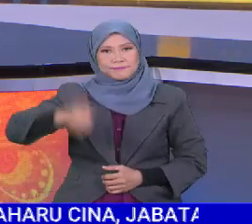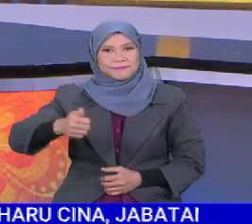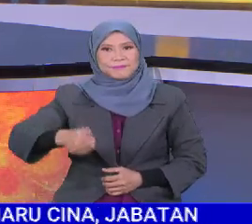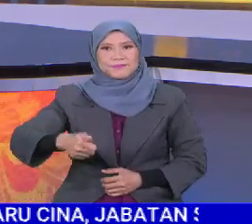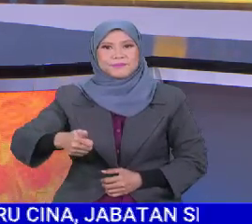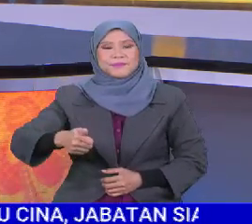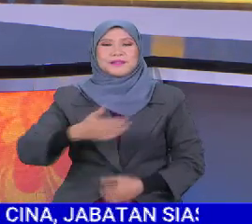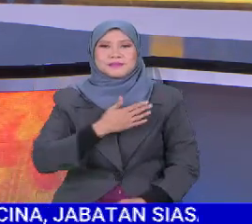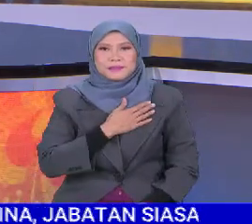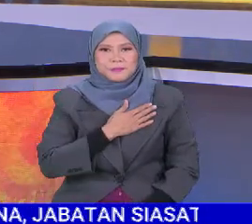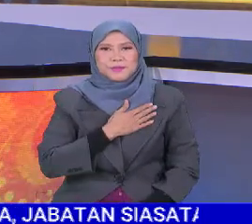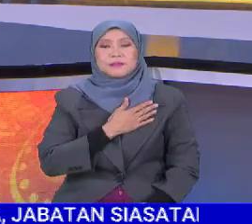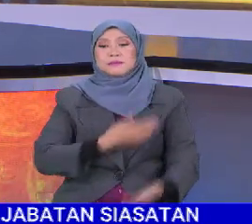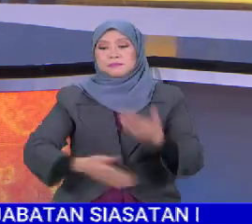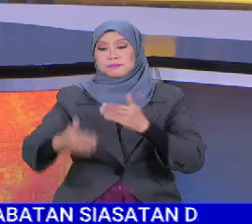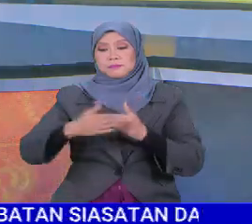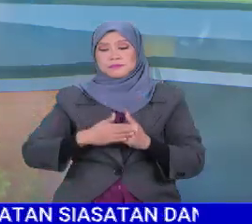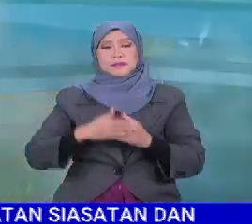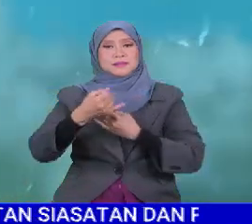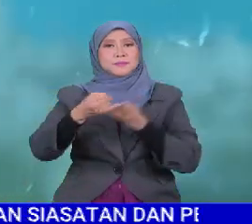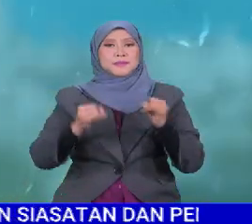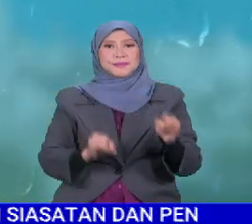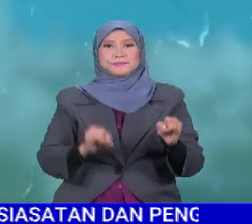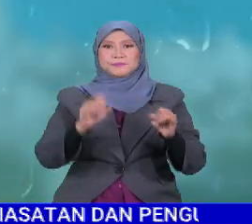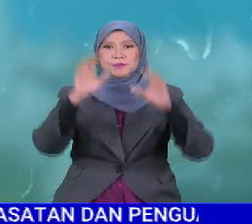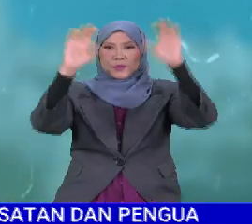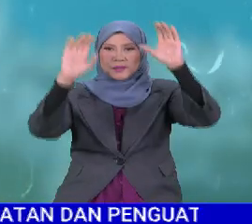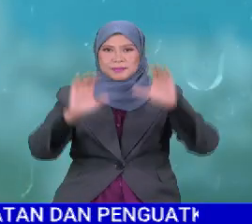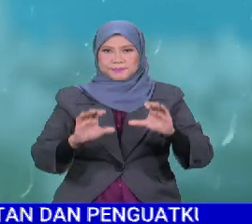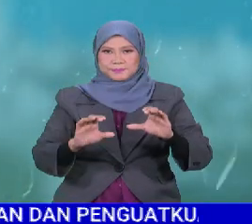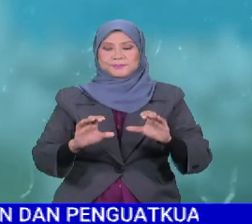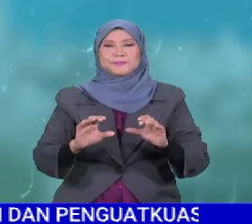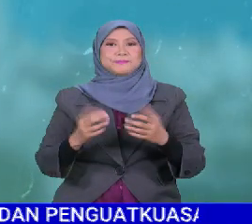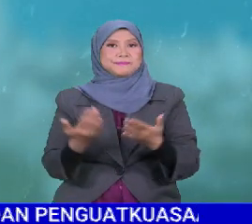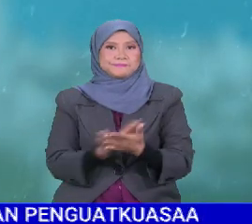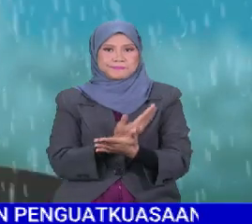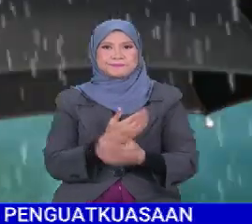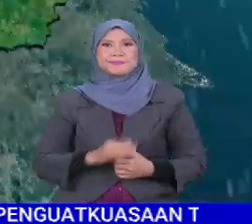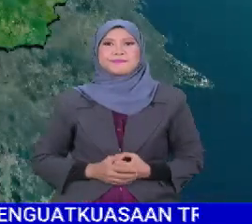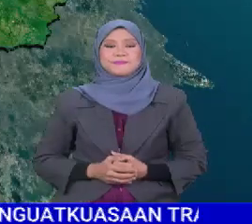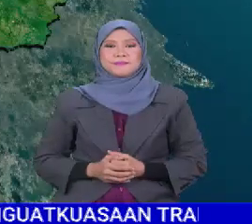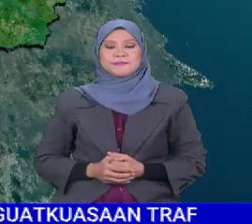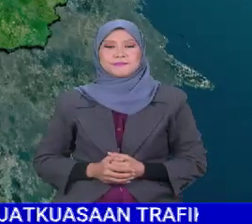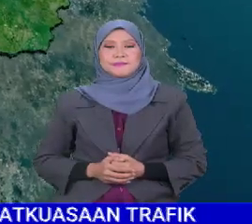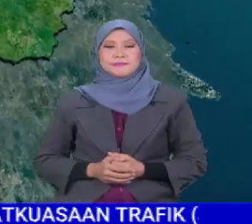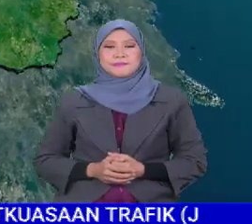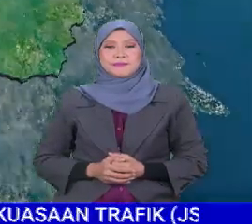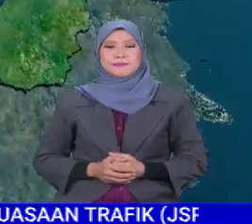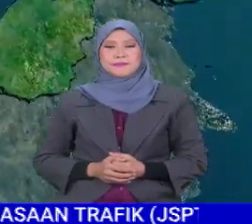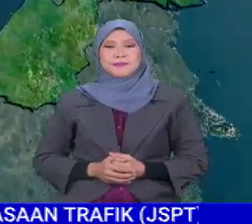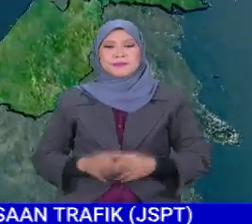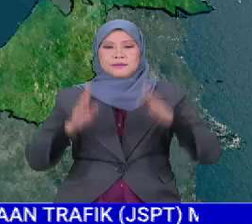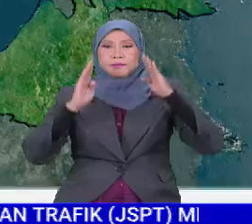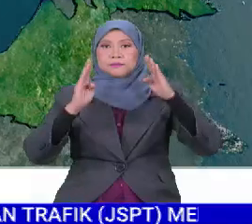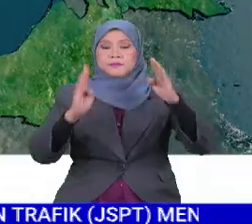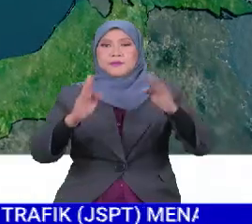Assalamualaikum dan salam sejahtera. Kembali bersama Jabatan Meteorologi Malaysia untuk laporan cuaca terkini. Baik, kita mulakan dengan memberi